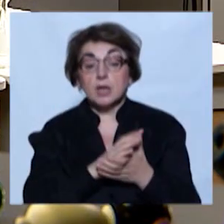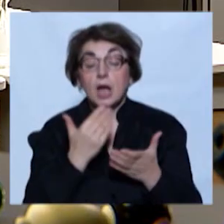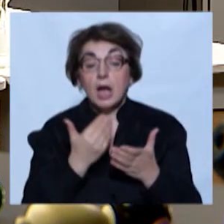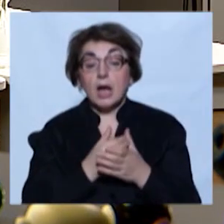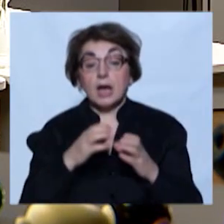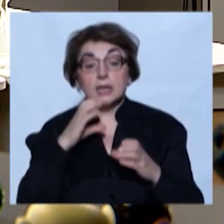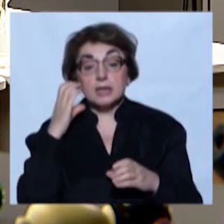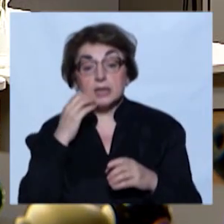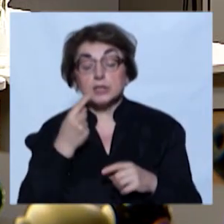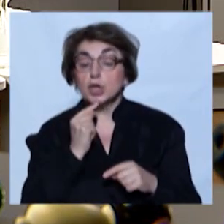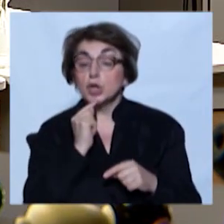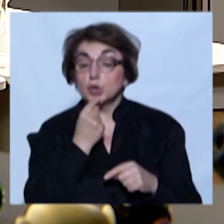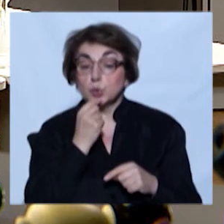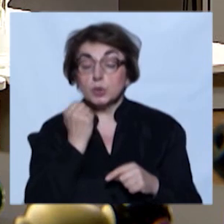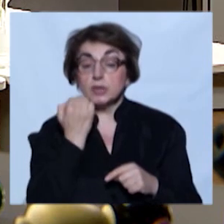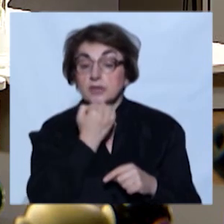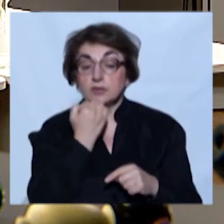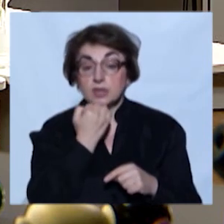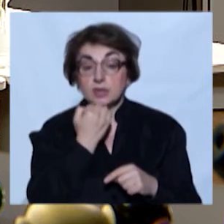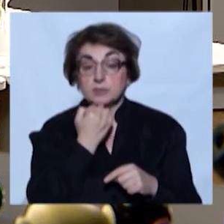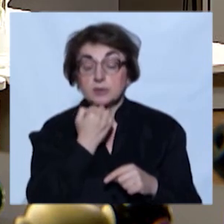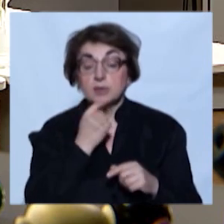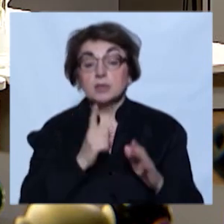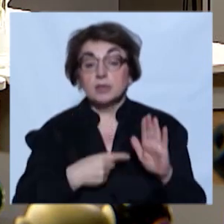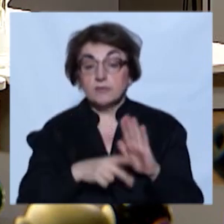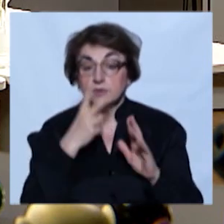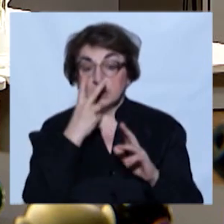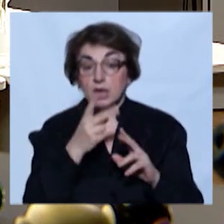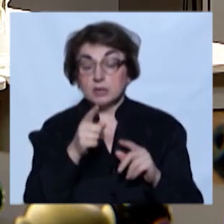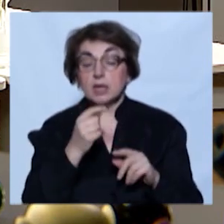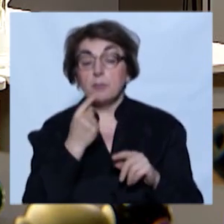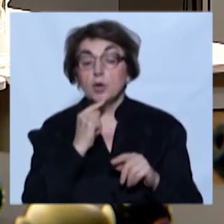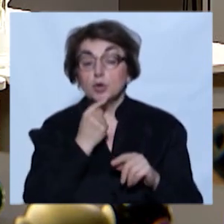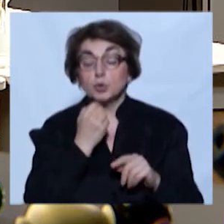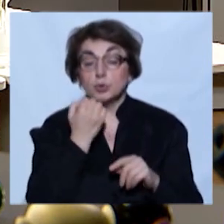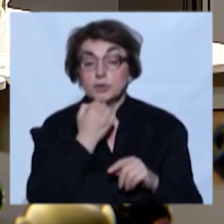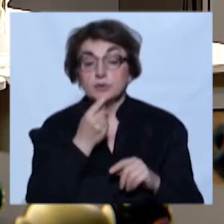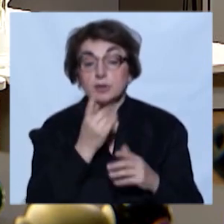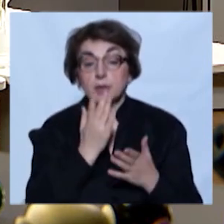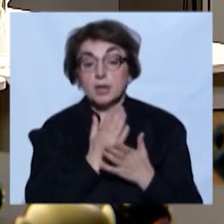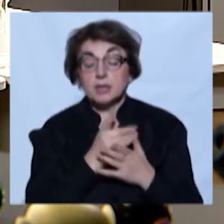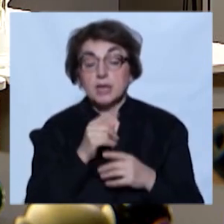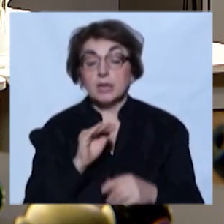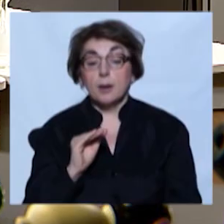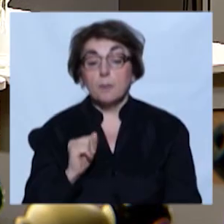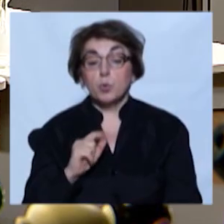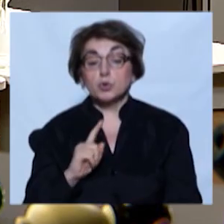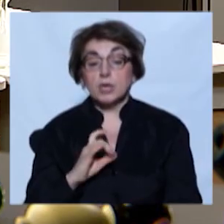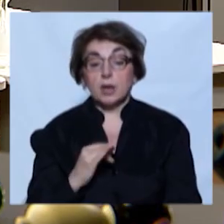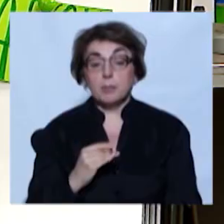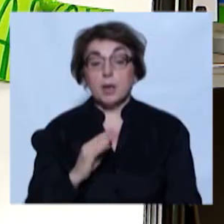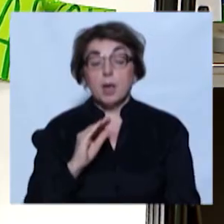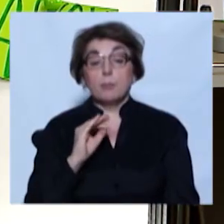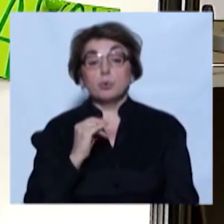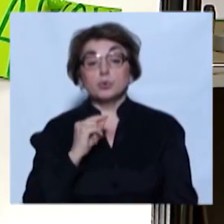კლასი რთული ნივთიერებისა და წარმოგიდგენთ მე ამ რთულ ნივთიერებას. ეს არის ფუძეები.